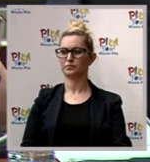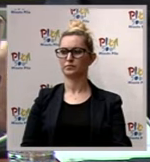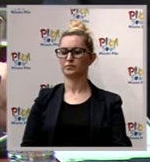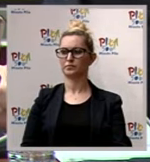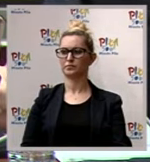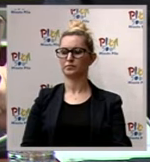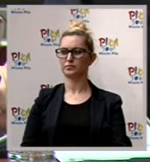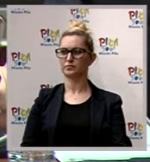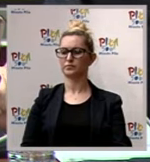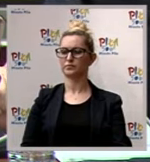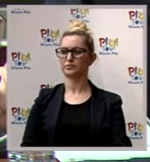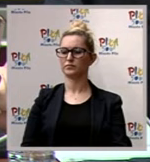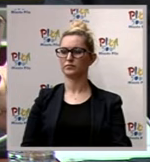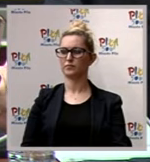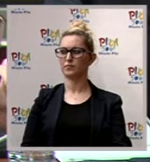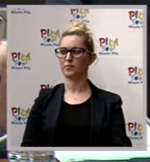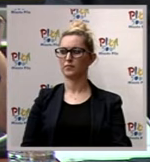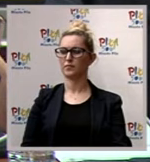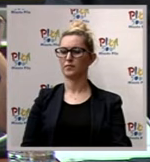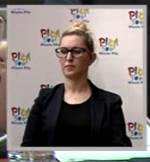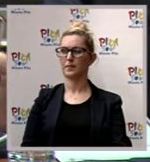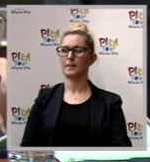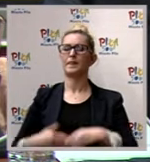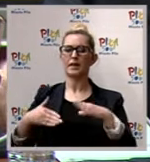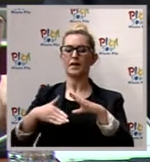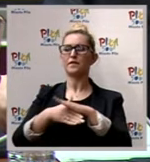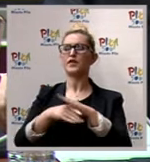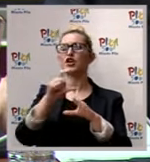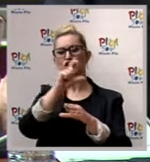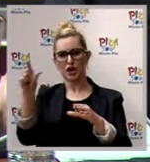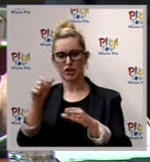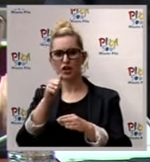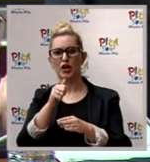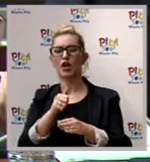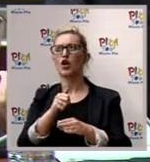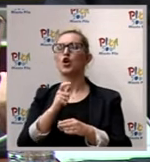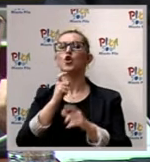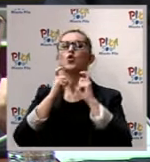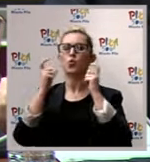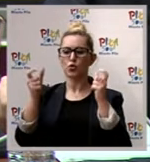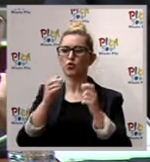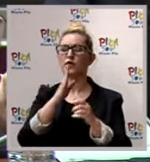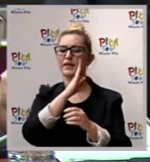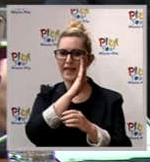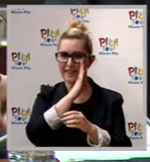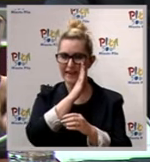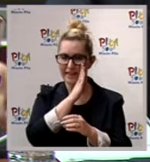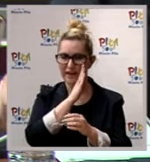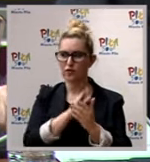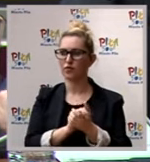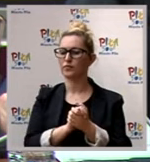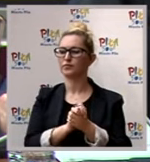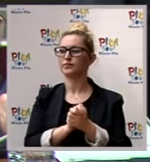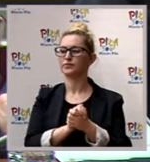Ustęp drugi. Stwierdza się, że w wyniku przeprowadzonego tajnego głosowania na wybór ławników do Sądu Rejonowego w